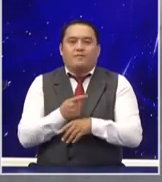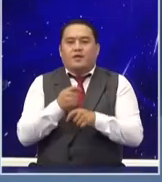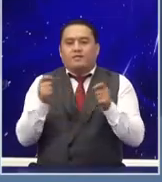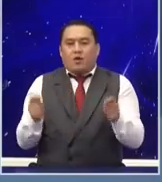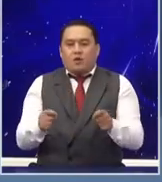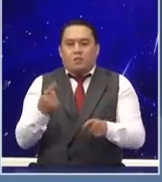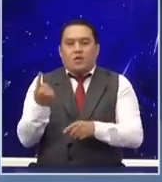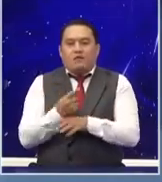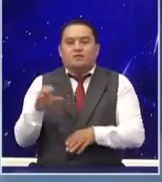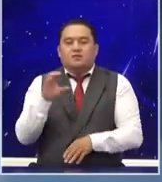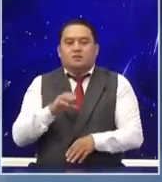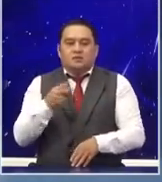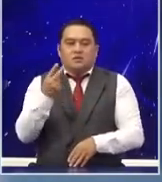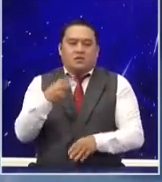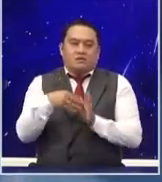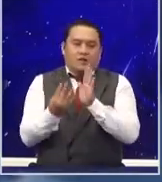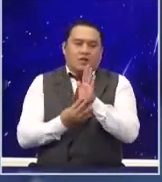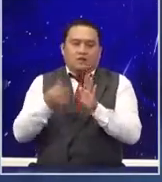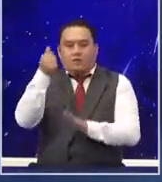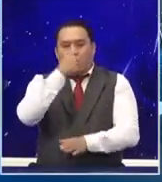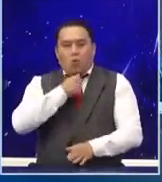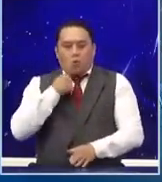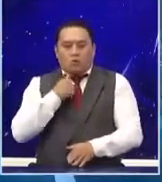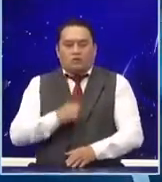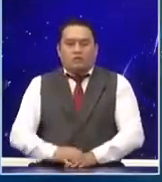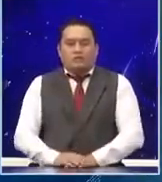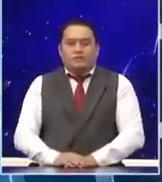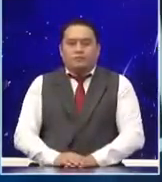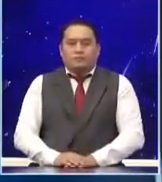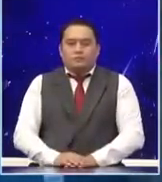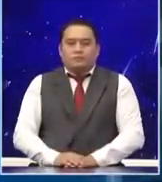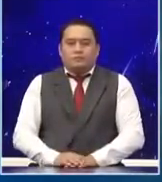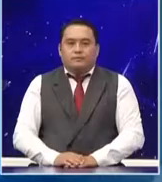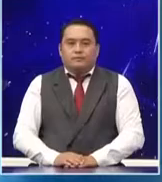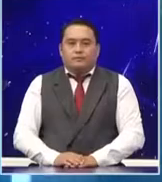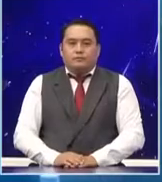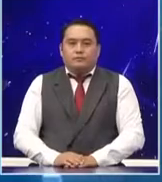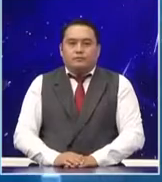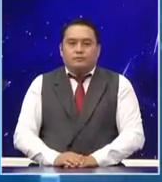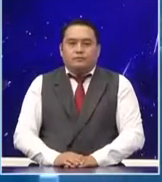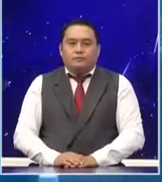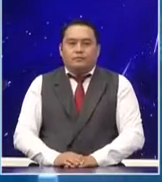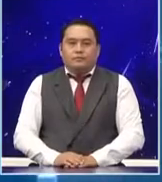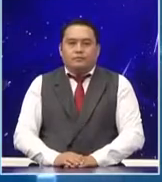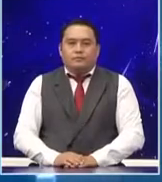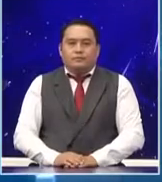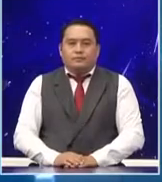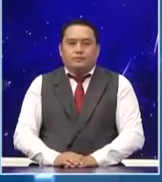сформирован 1 сентября 2019 года. Дамир Анитов при содействии департамента ПЧС Алматинской